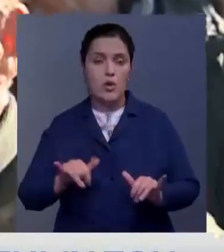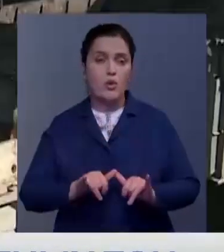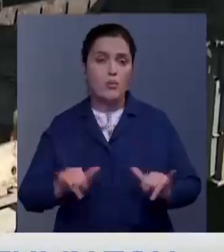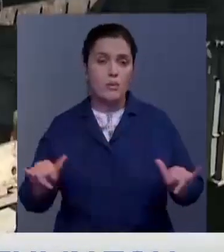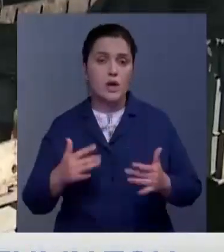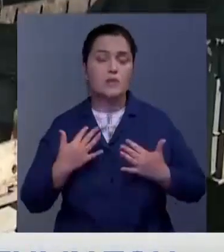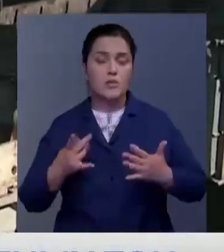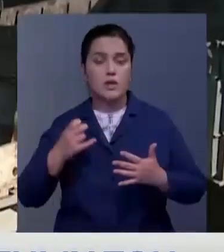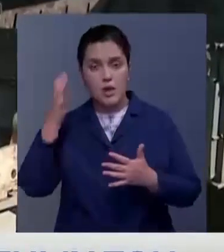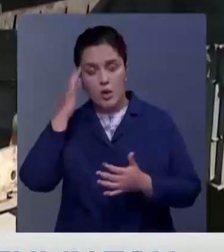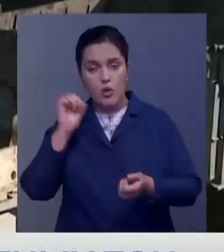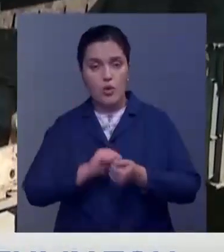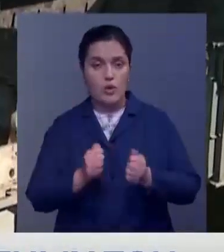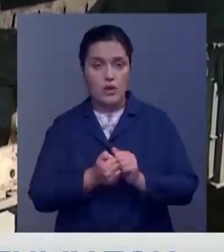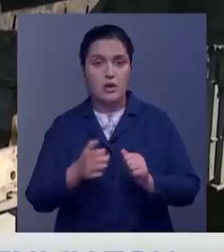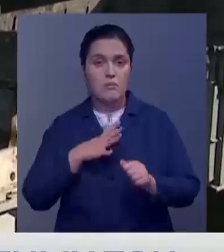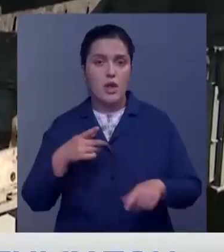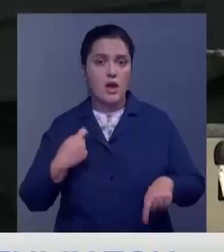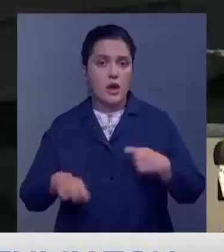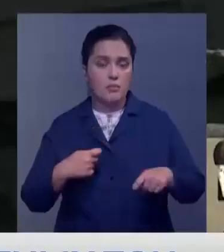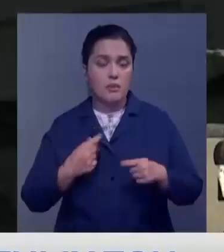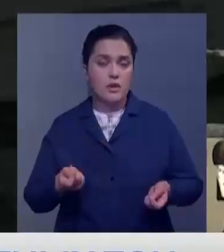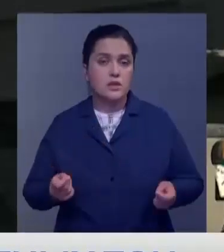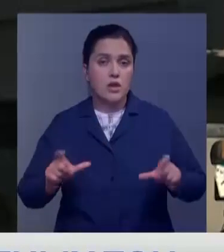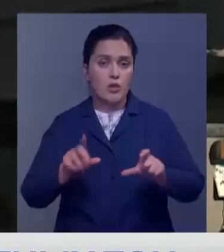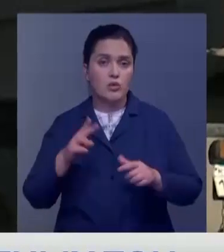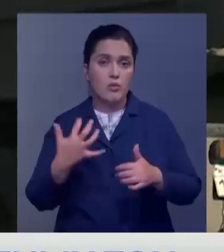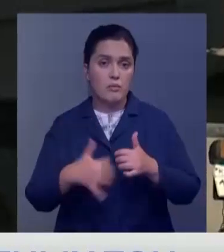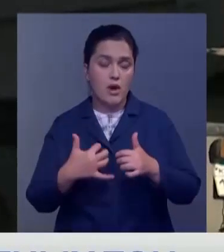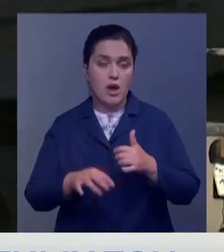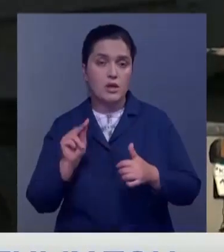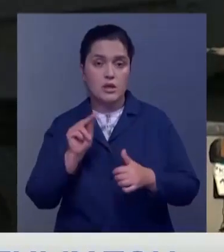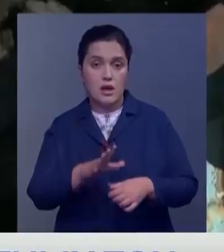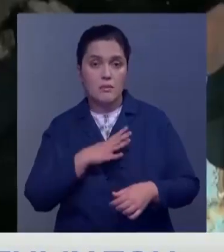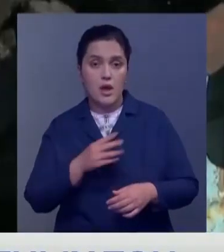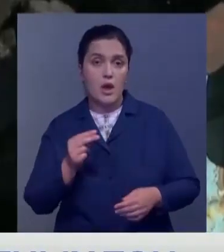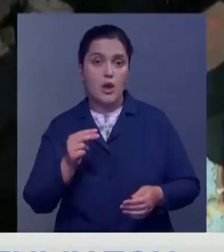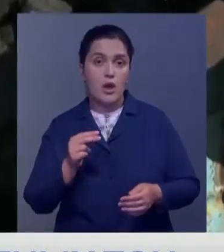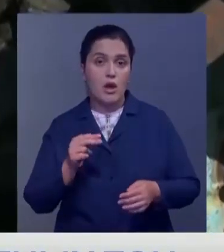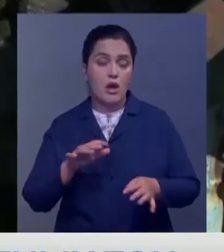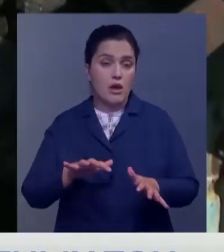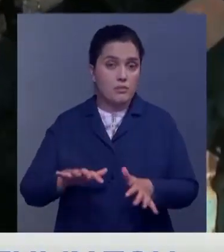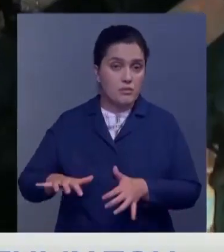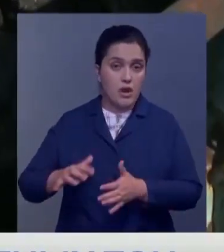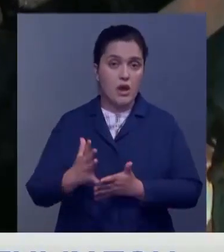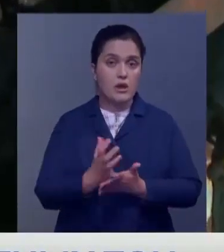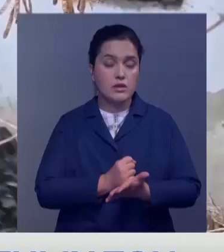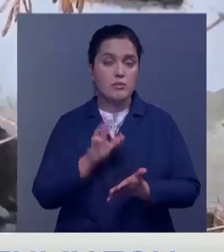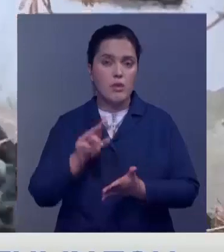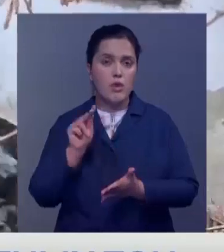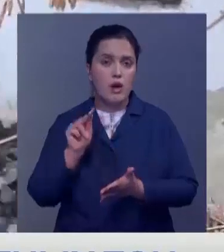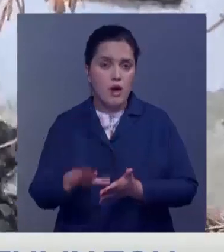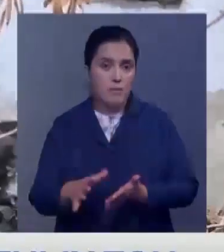спрос на уголь уже провоцировал спекуляции. Угольные перекупщики тогда придержали товар, а покупателям пришлось в